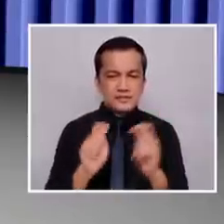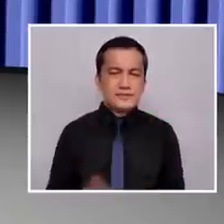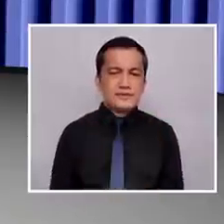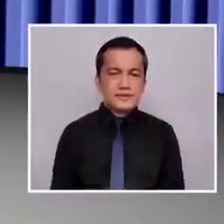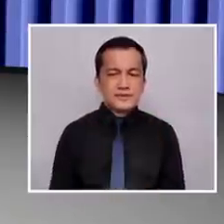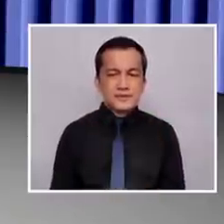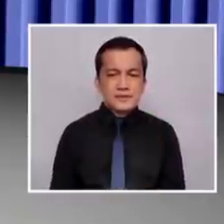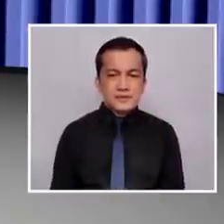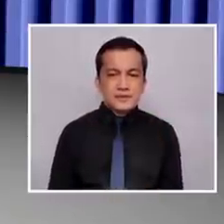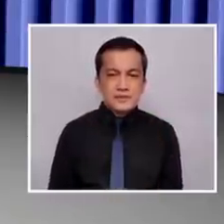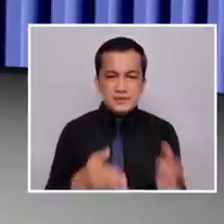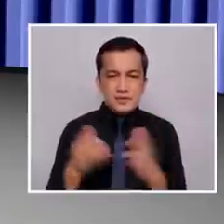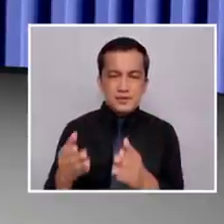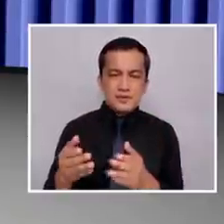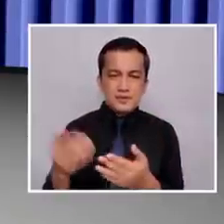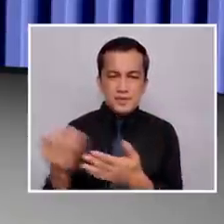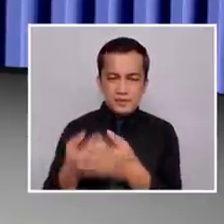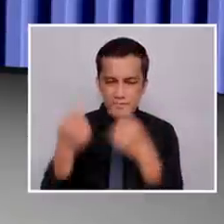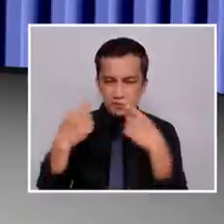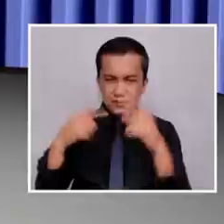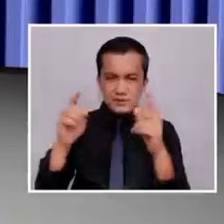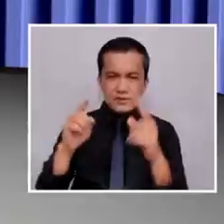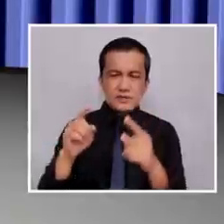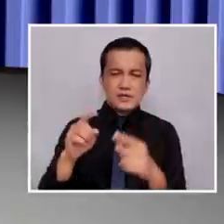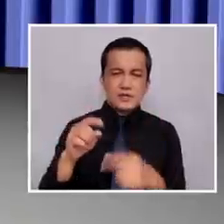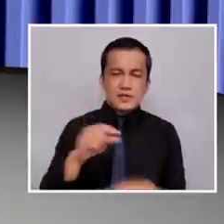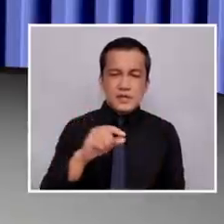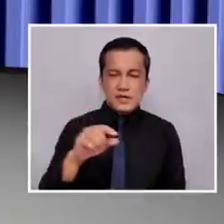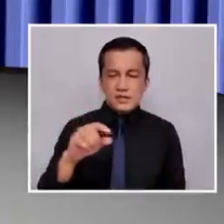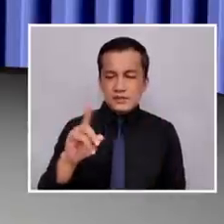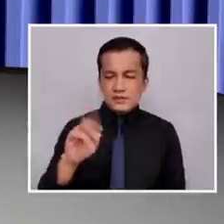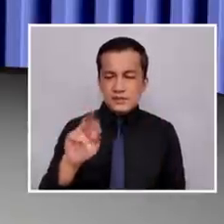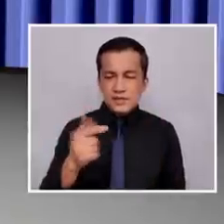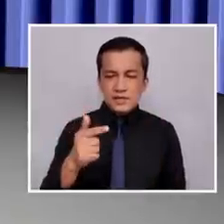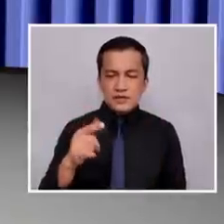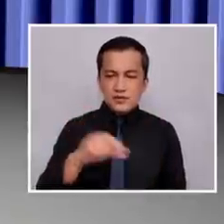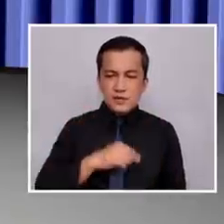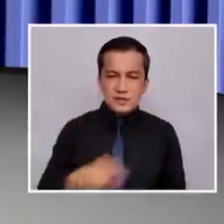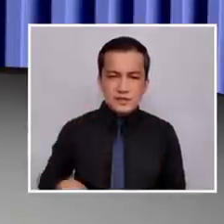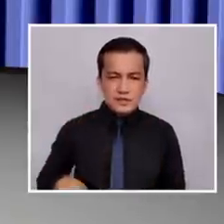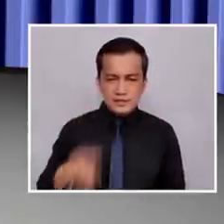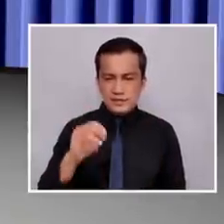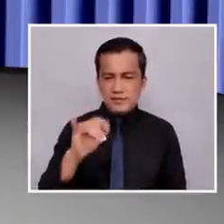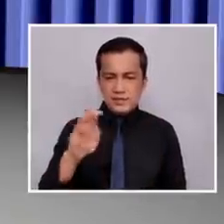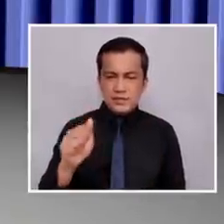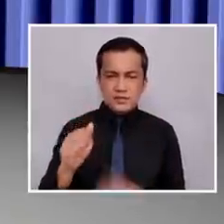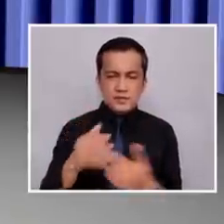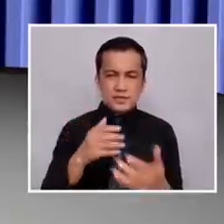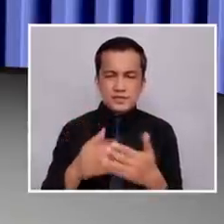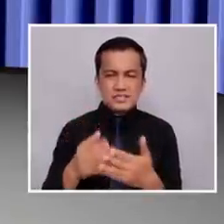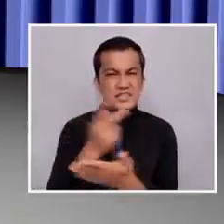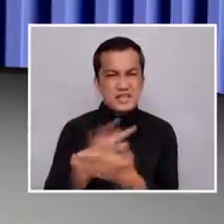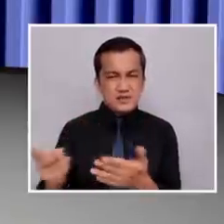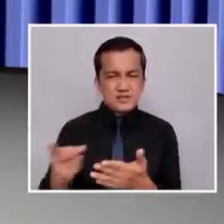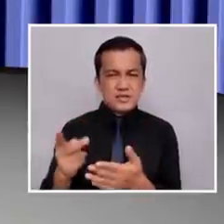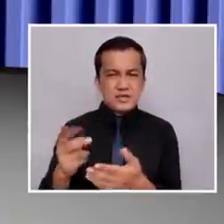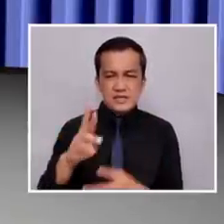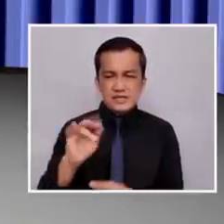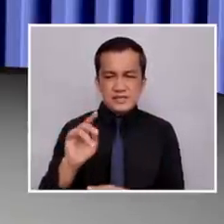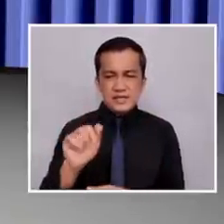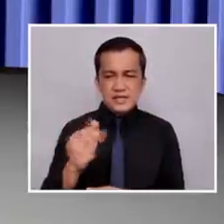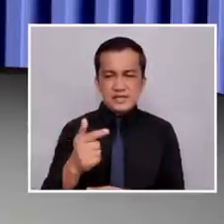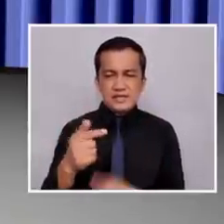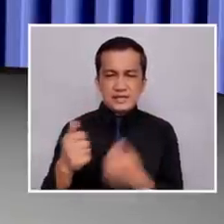may bagong milestone ng drag queen na si Marina Summers kahit bigong manalo sa Drag Race Philippines. Nagpapatrol,